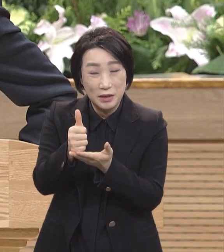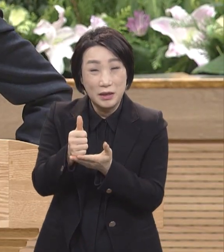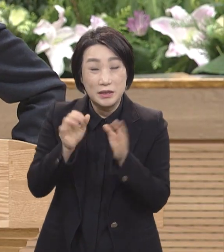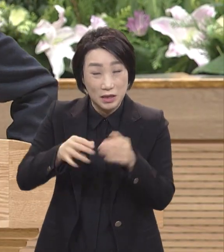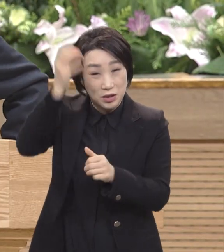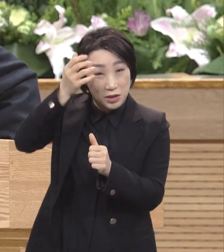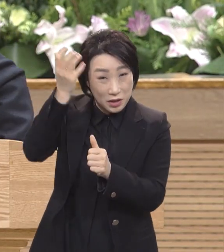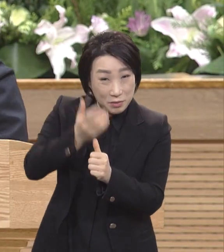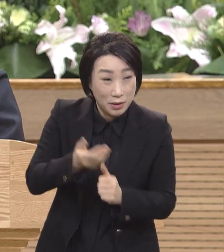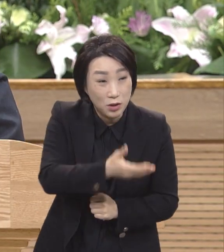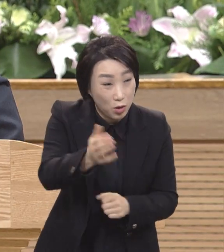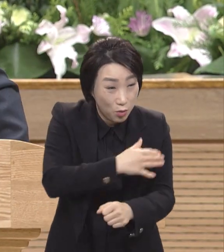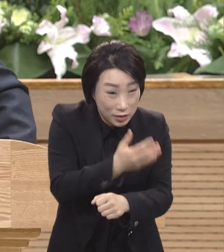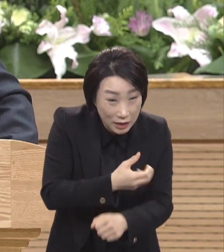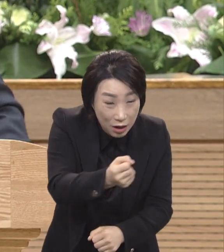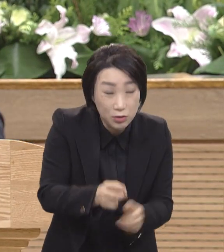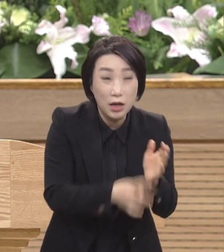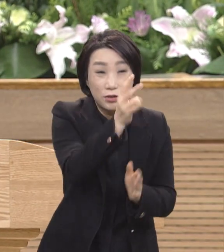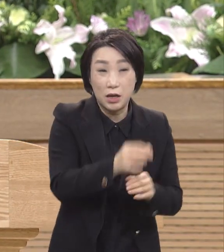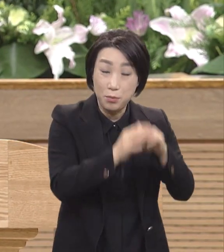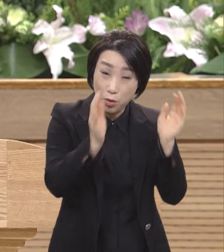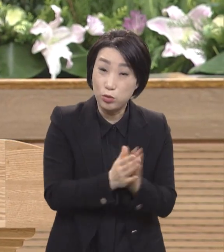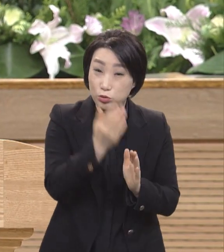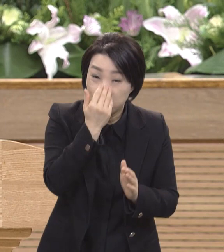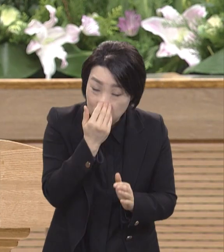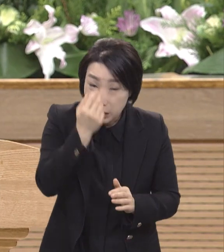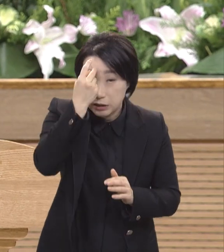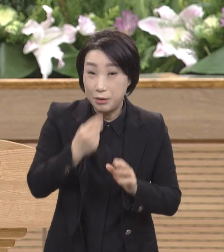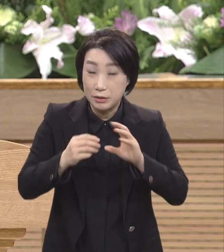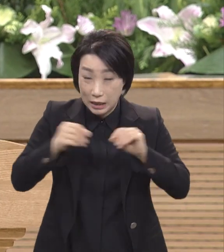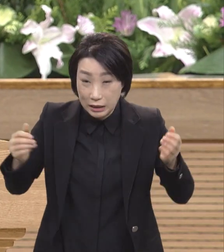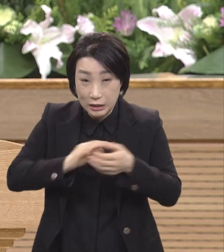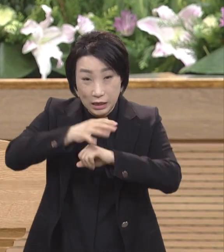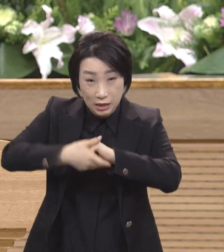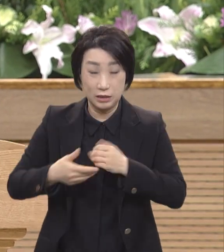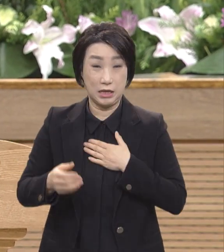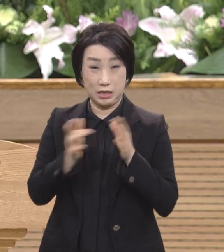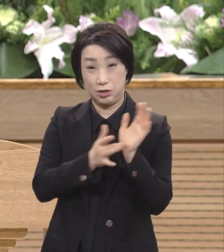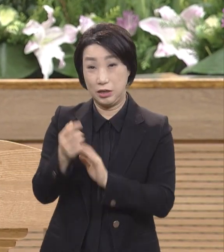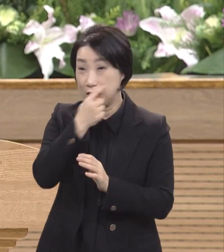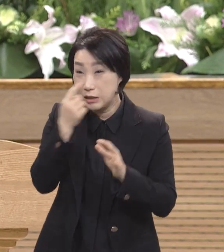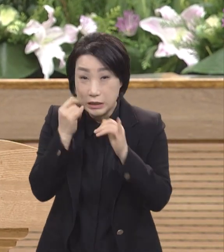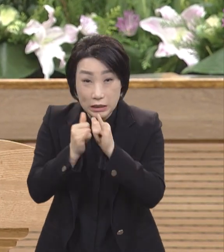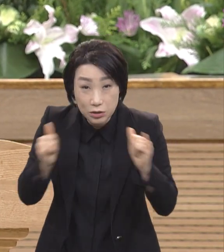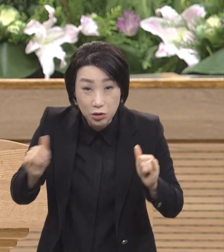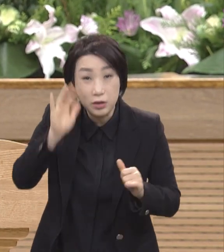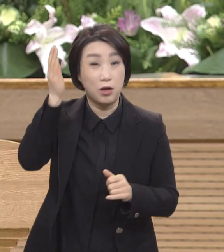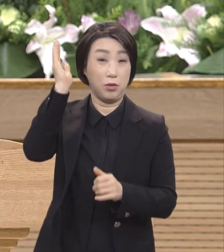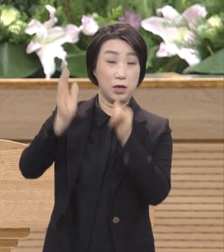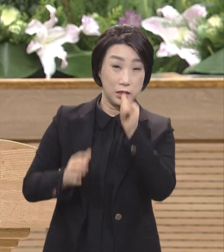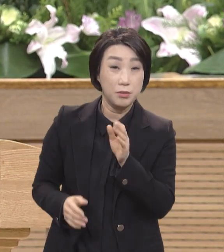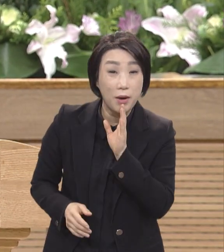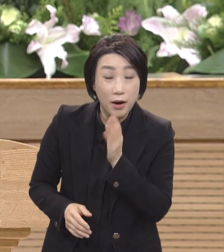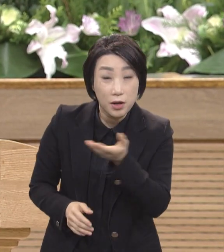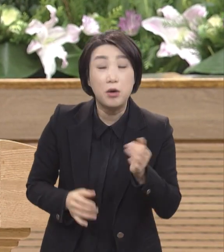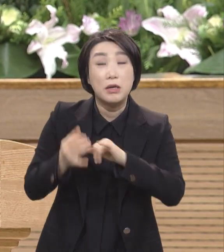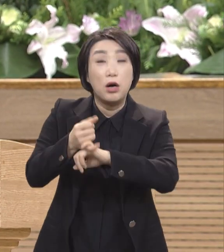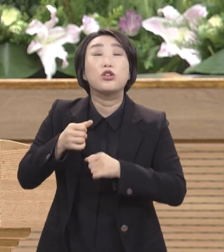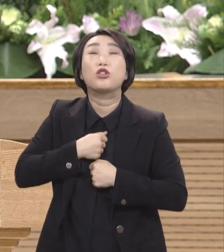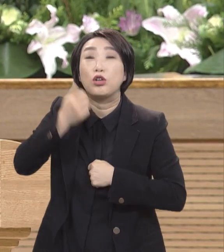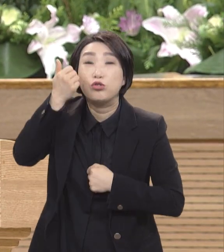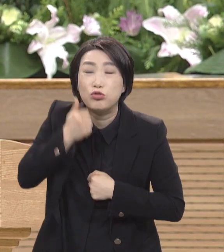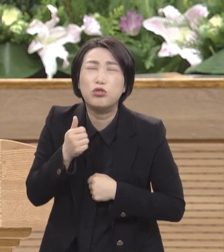성령 임하시면 권능을 받고 예루살렘과 온 유대와 사마리아와 땅까지로 내증인데 그 약속을 지킨 자가